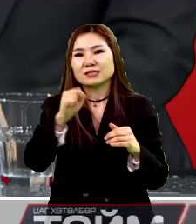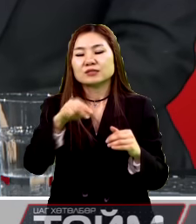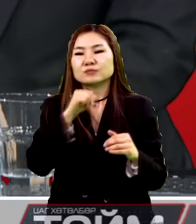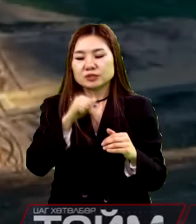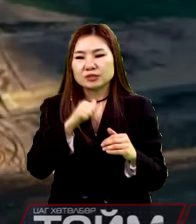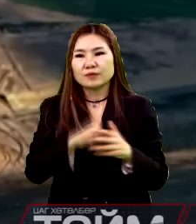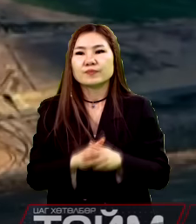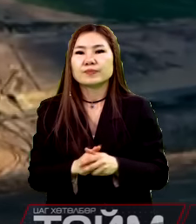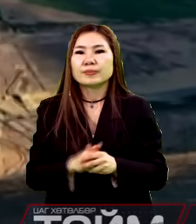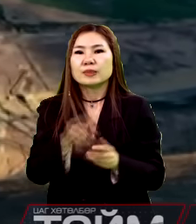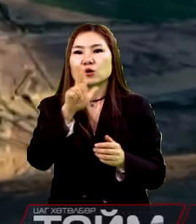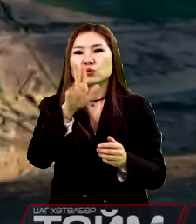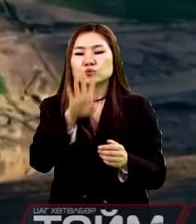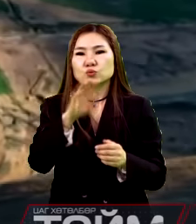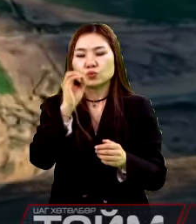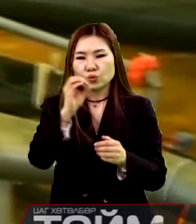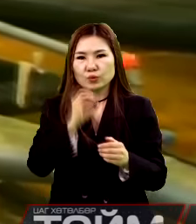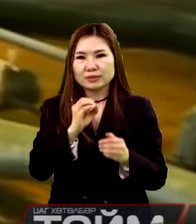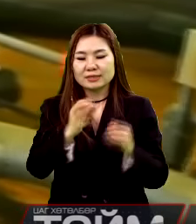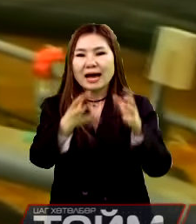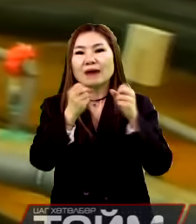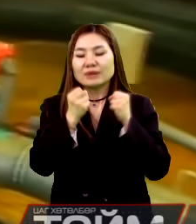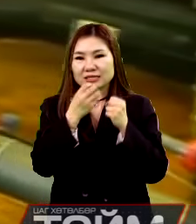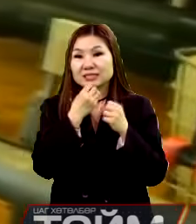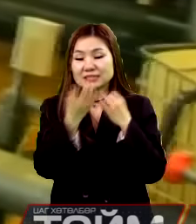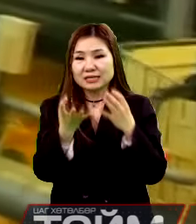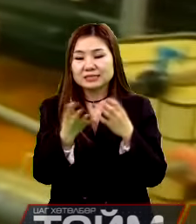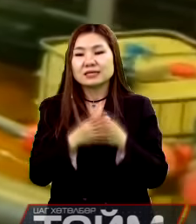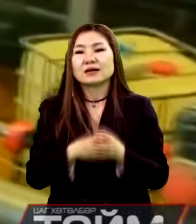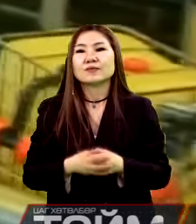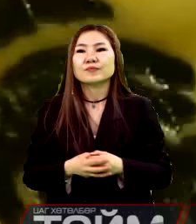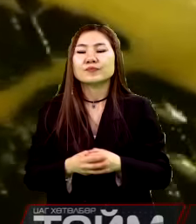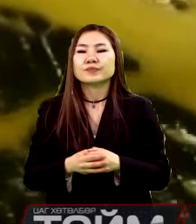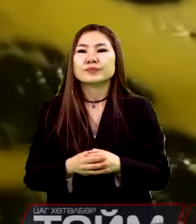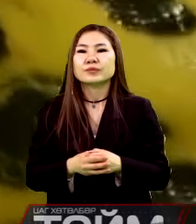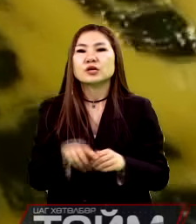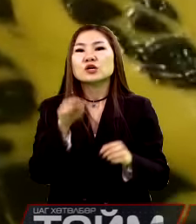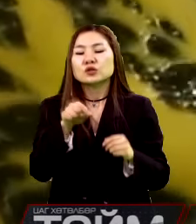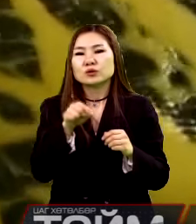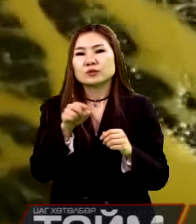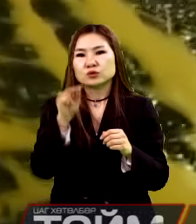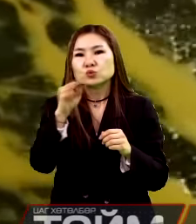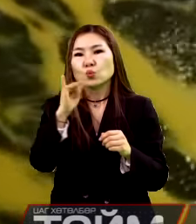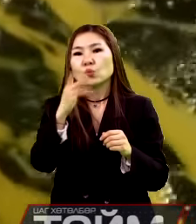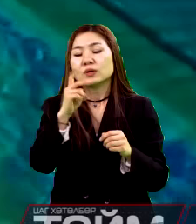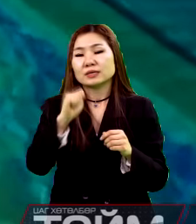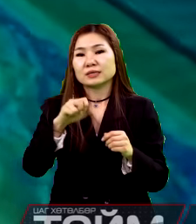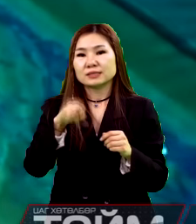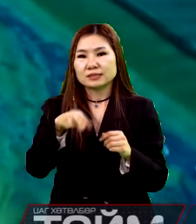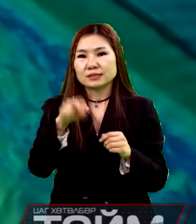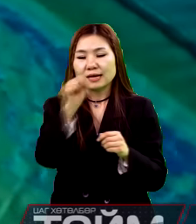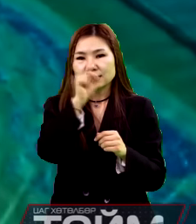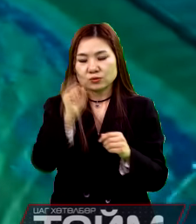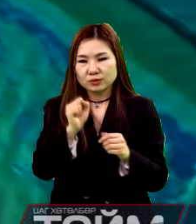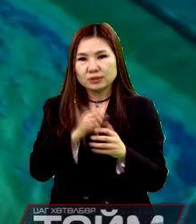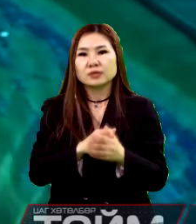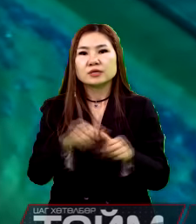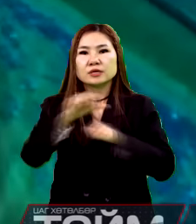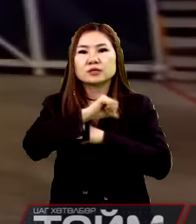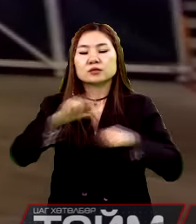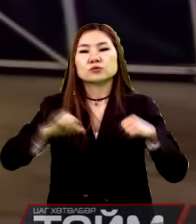гэж ингэж тайлбарлаж байгаа. Ингээд 34% нь авна гэдгээ зарлжлаа тий. За энэ бас их чухал асуудал. Иргэд бас энийг